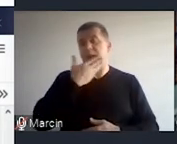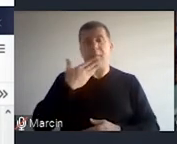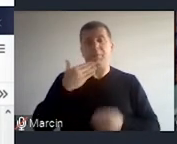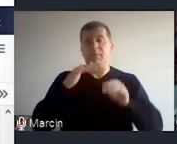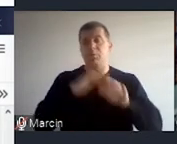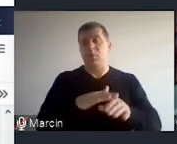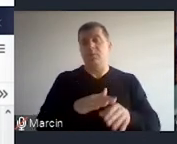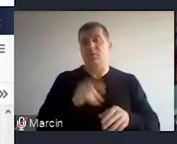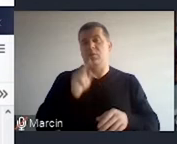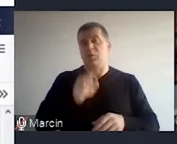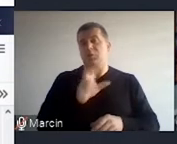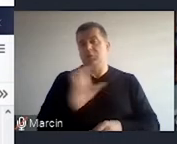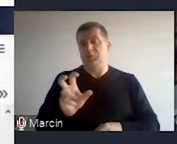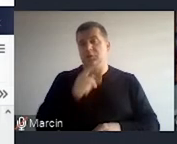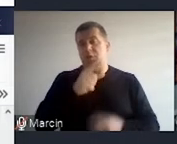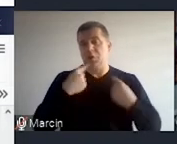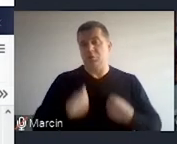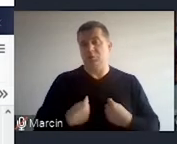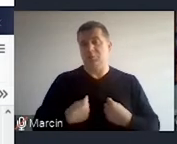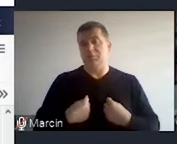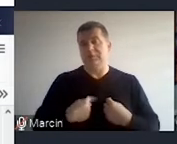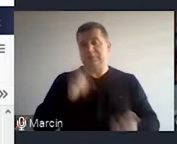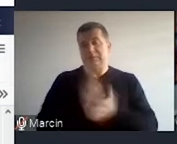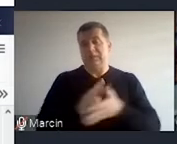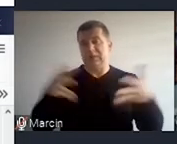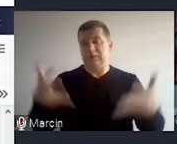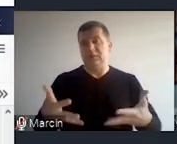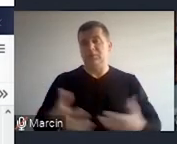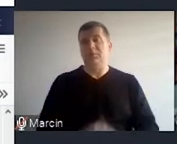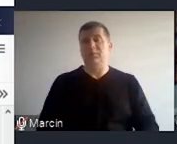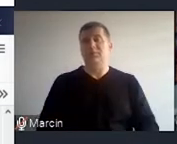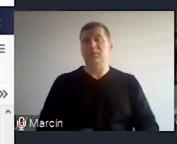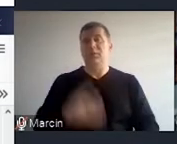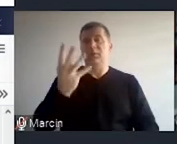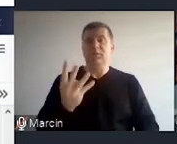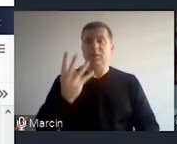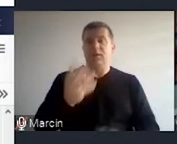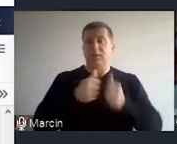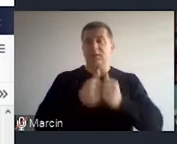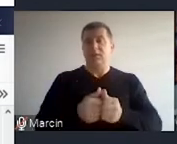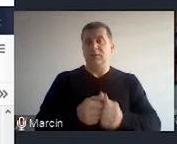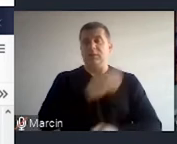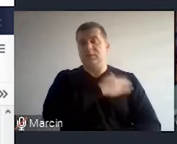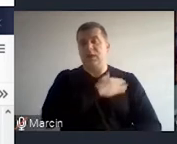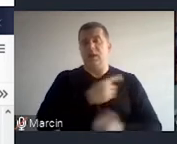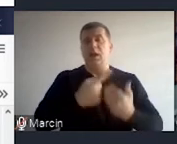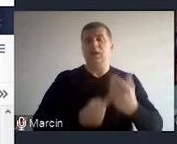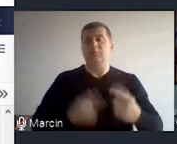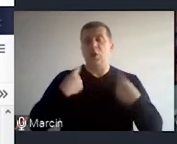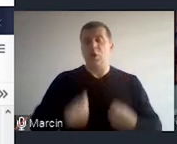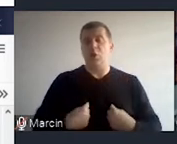wpływu na to, czy dana osoba zda egzamin. No i czwarte zadanie, staże, to liczba